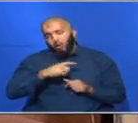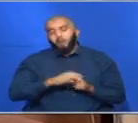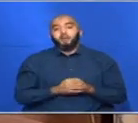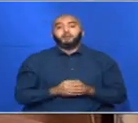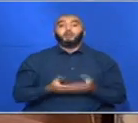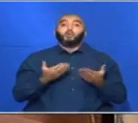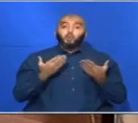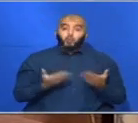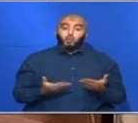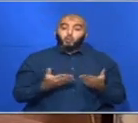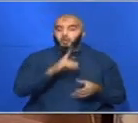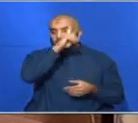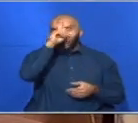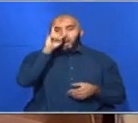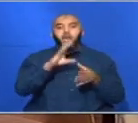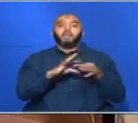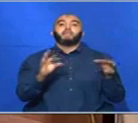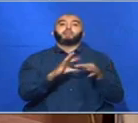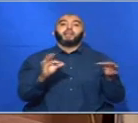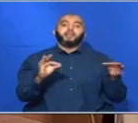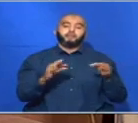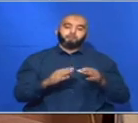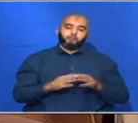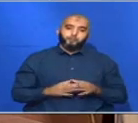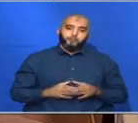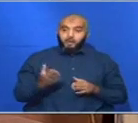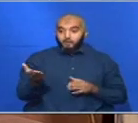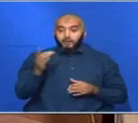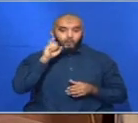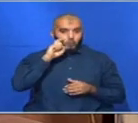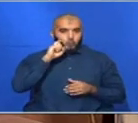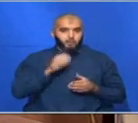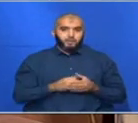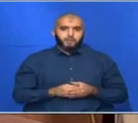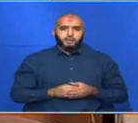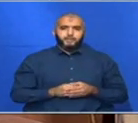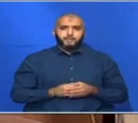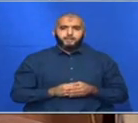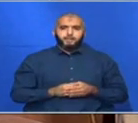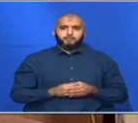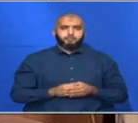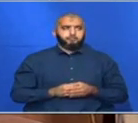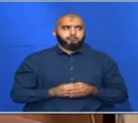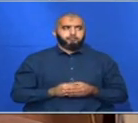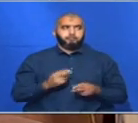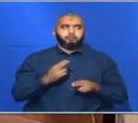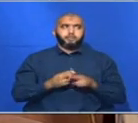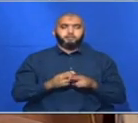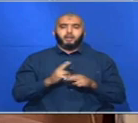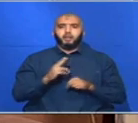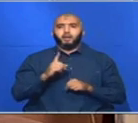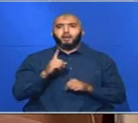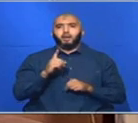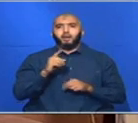بسم الله الرحمن الرحيم وصل اللهم على سيدنا ومولانا محمد وعلى اله واصحابه